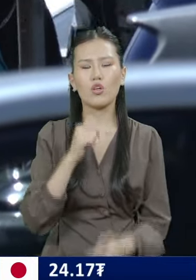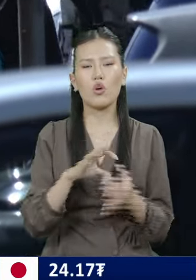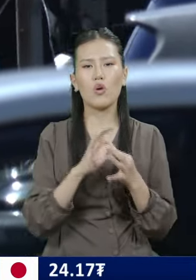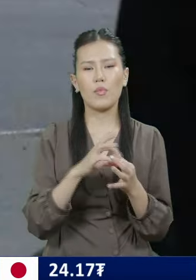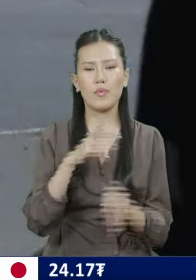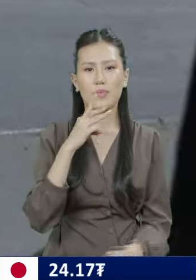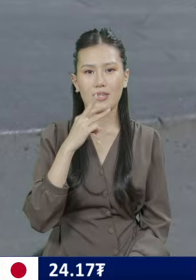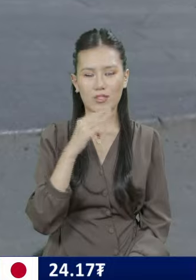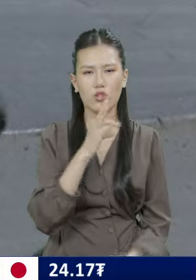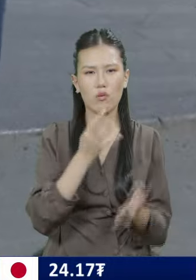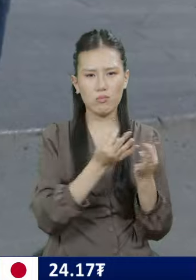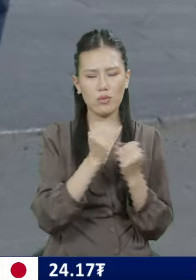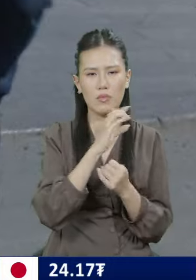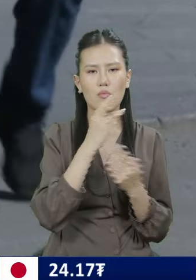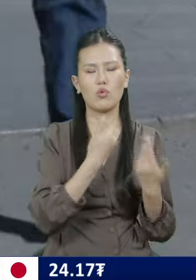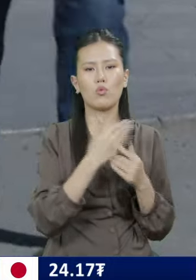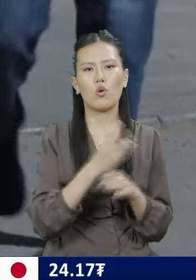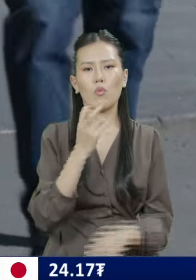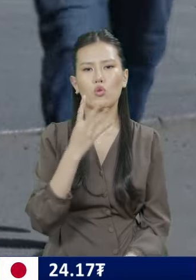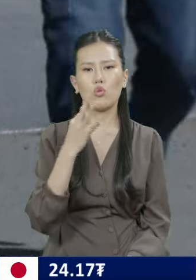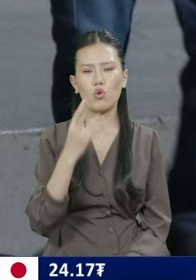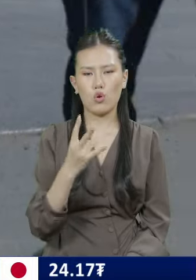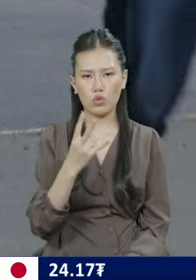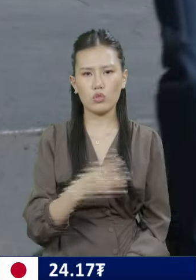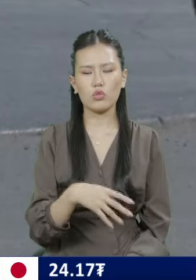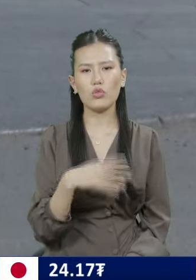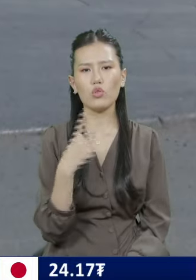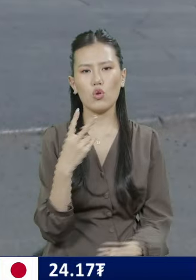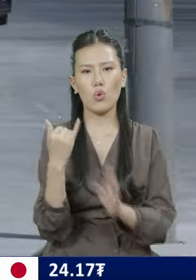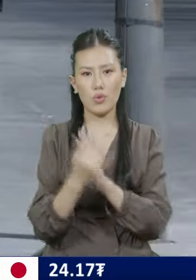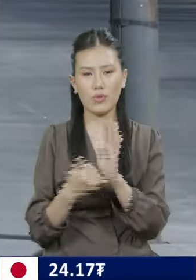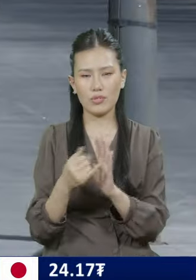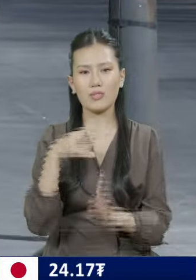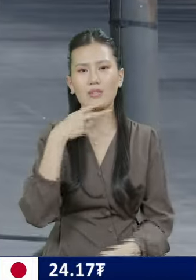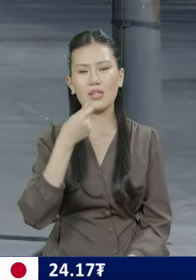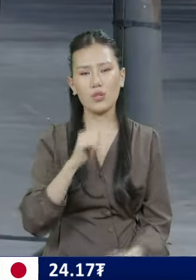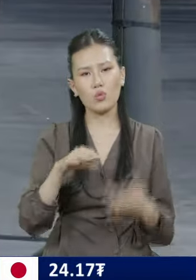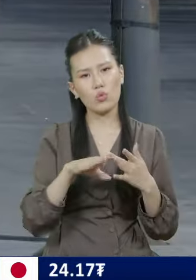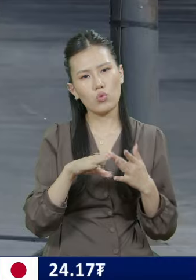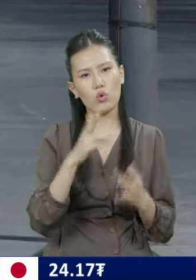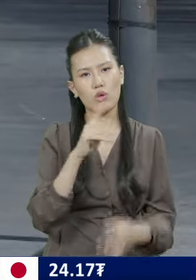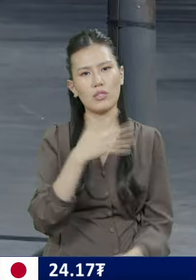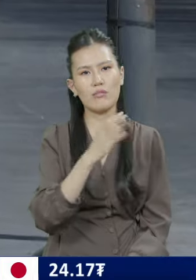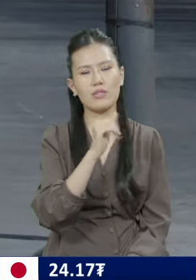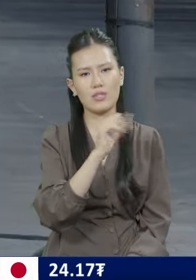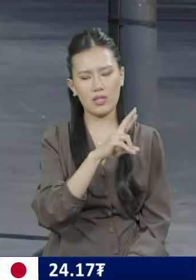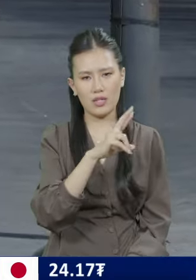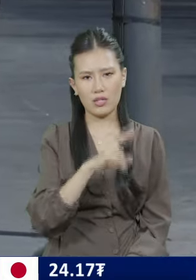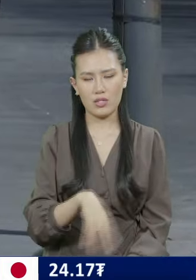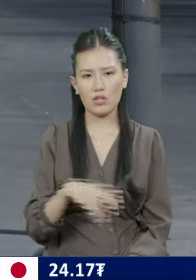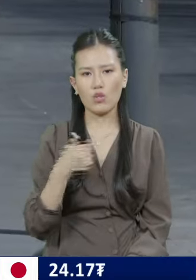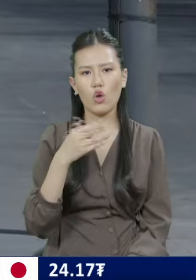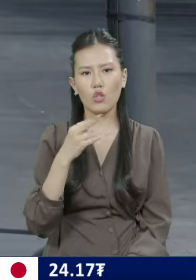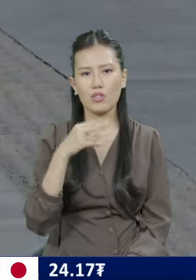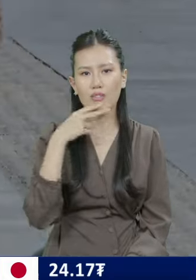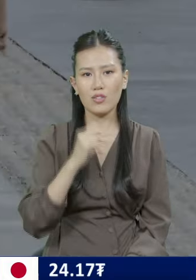үндэсний статистикийн хороноос өглөө. За 2024 оны 2 дугаар өдрлийн байдлаар дундаж цалин 2.5 сая төгрөг, голч цалин 2 сая